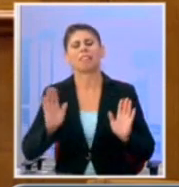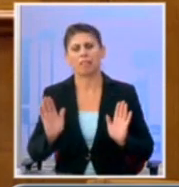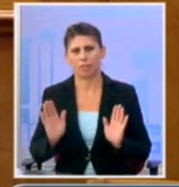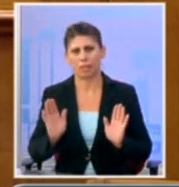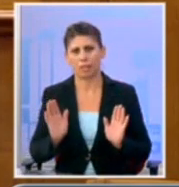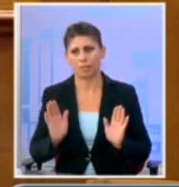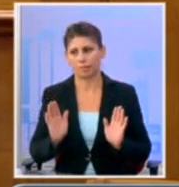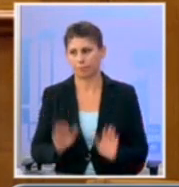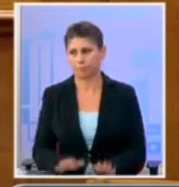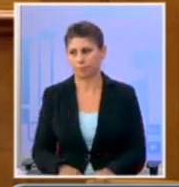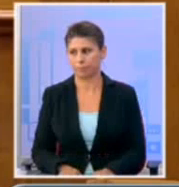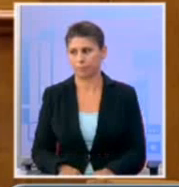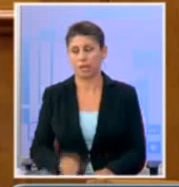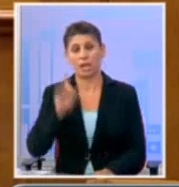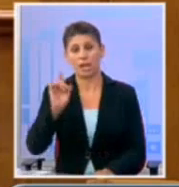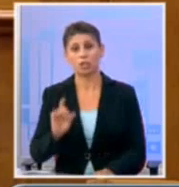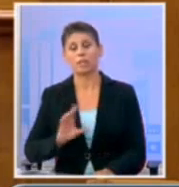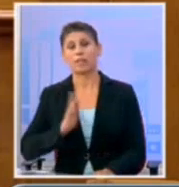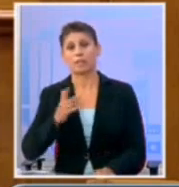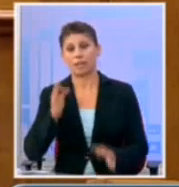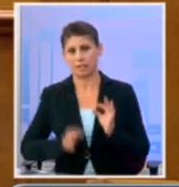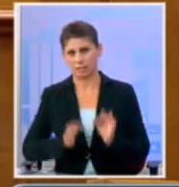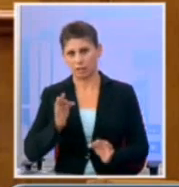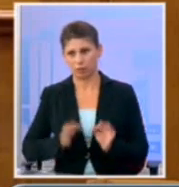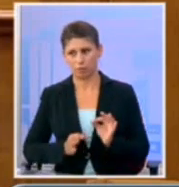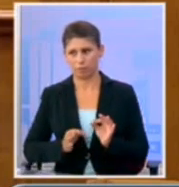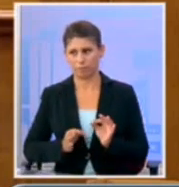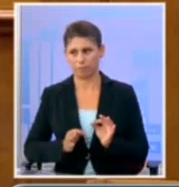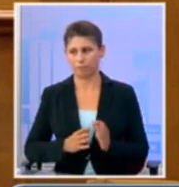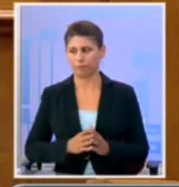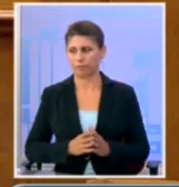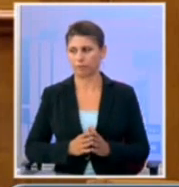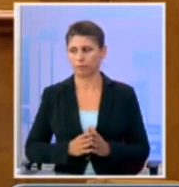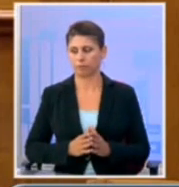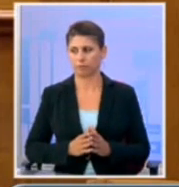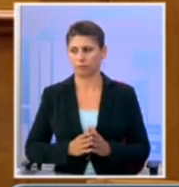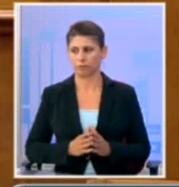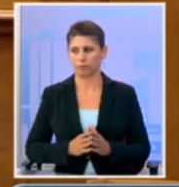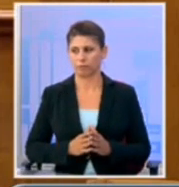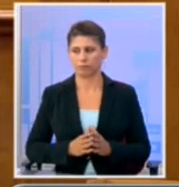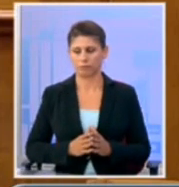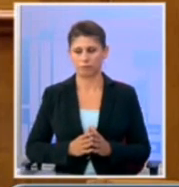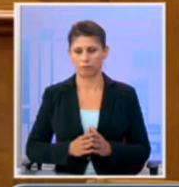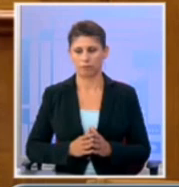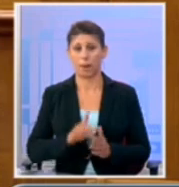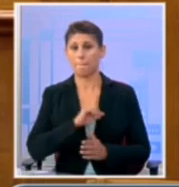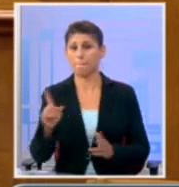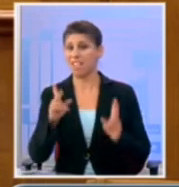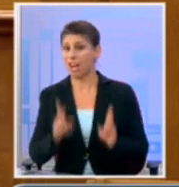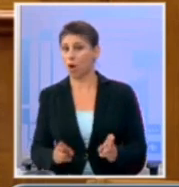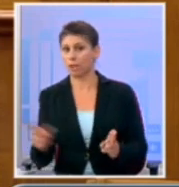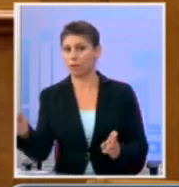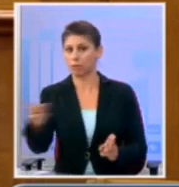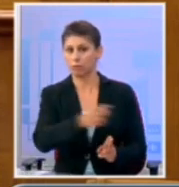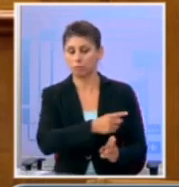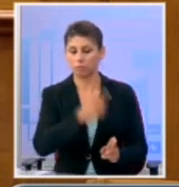κύριε Υπουργέ. Ίσες, δεν θέλει να συζητήσουμε. Δεν υπάρχει. Συνεχίστε. Μην τον διακόπτετε και εσείς